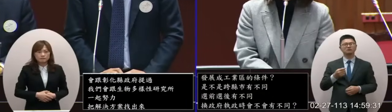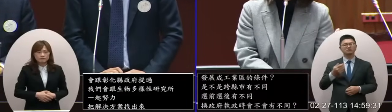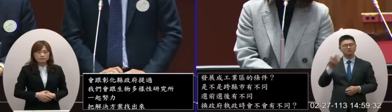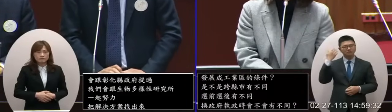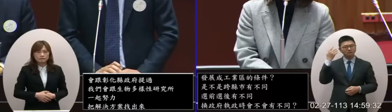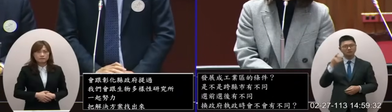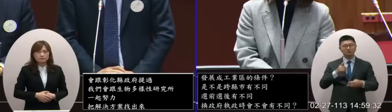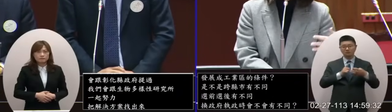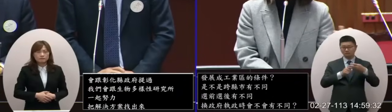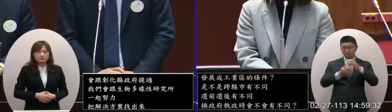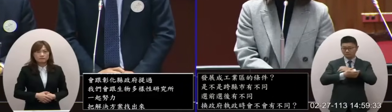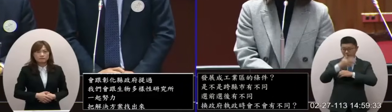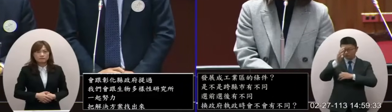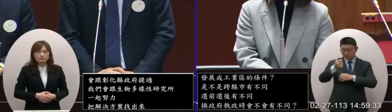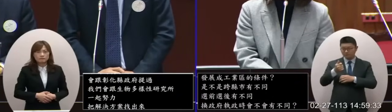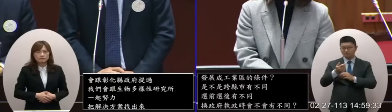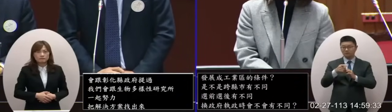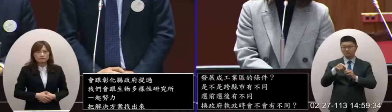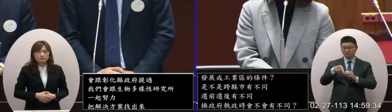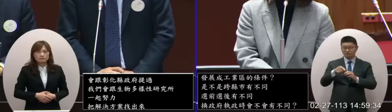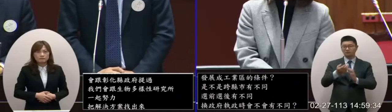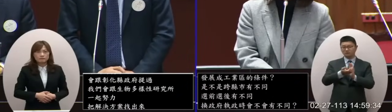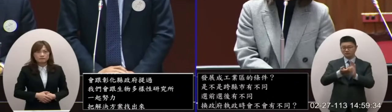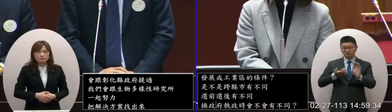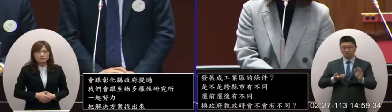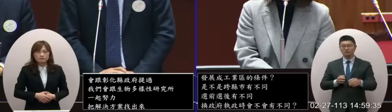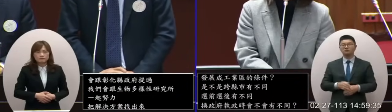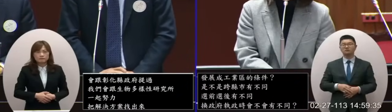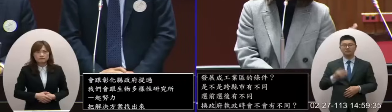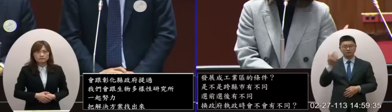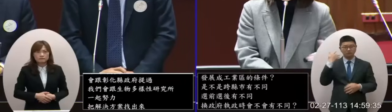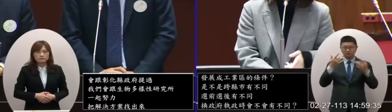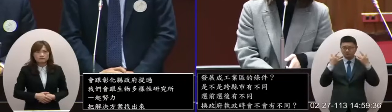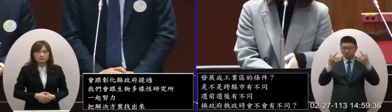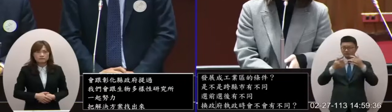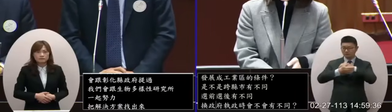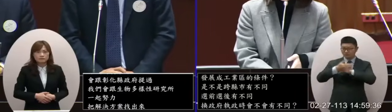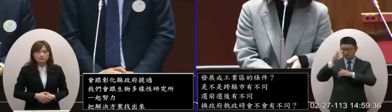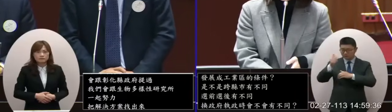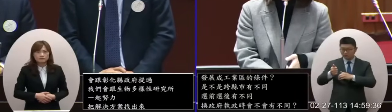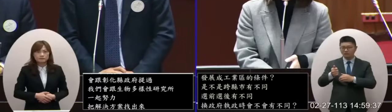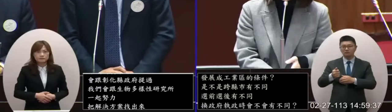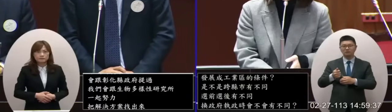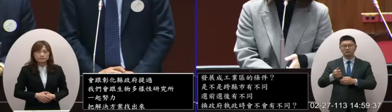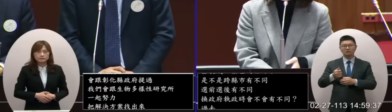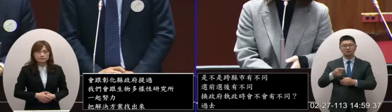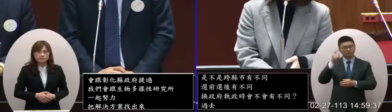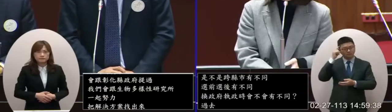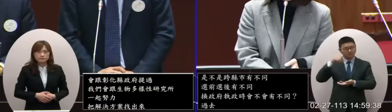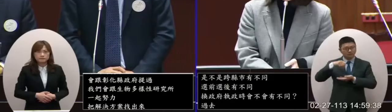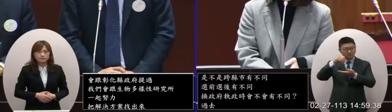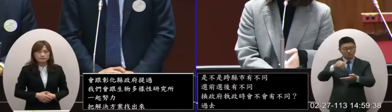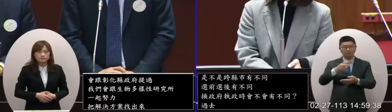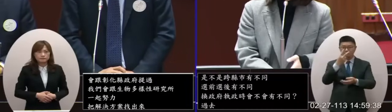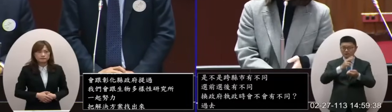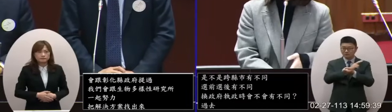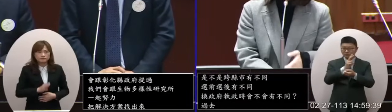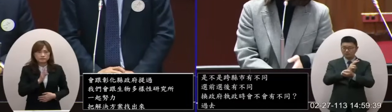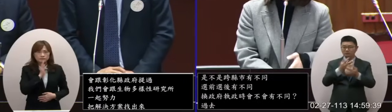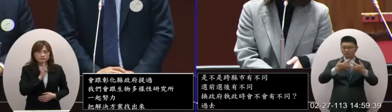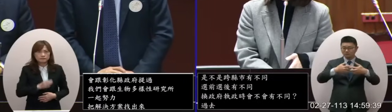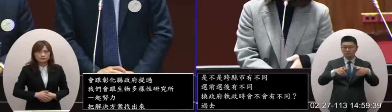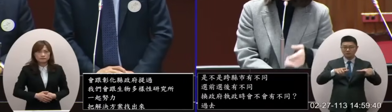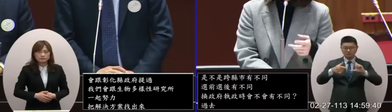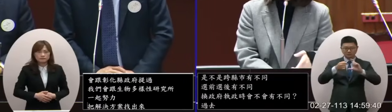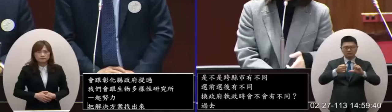在王惠美县长之前，甚至在那个魏明谷县长的时候，都已经提出这个20精密机械园区，那时候